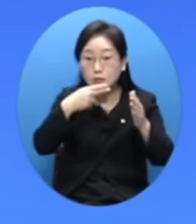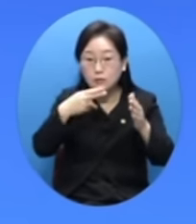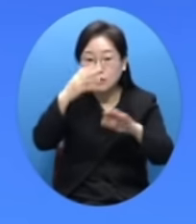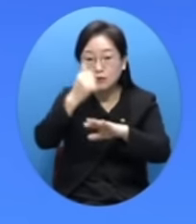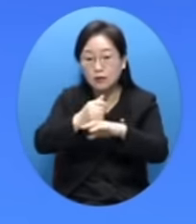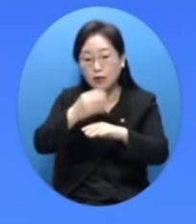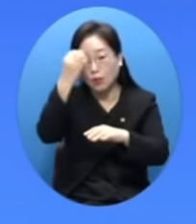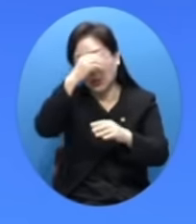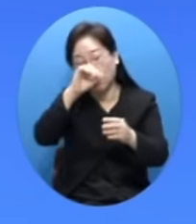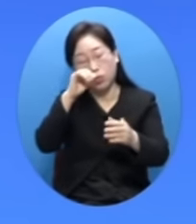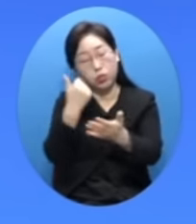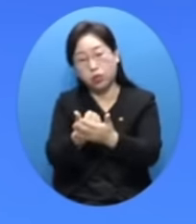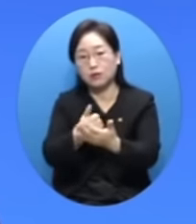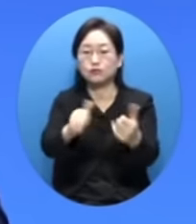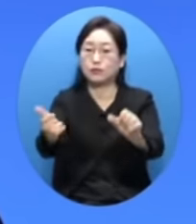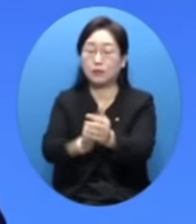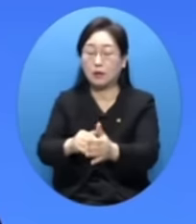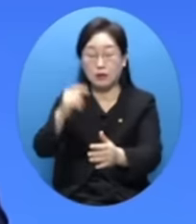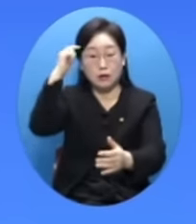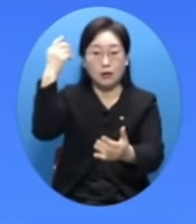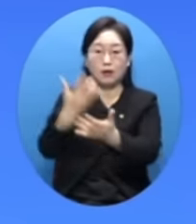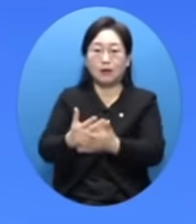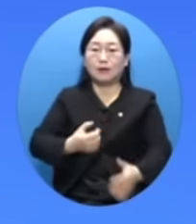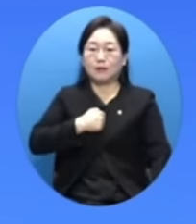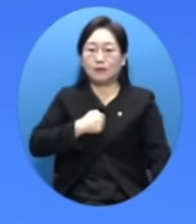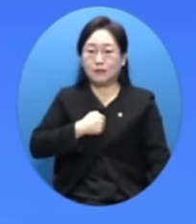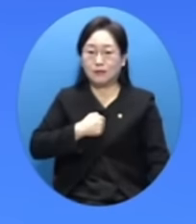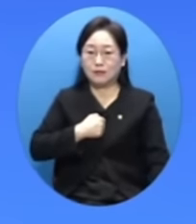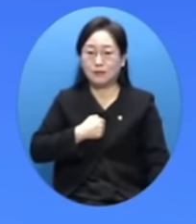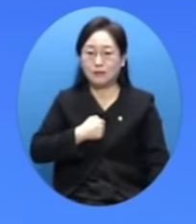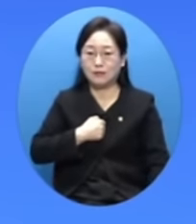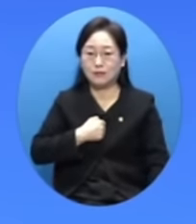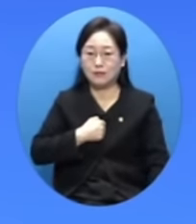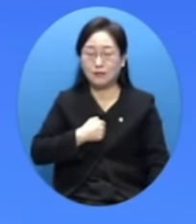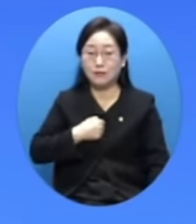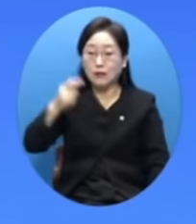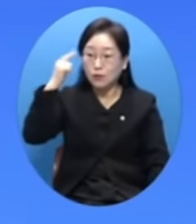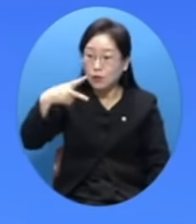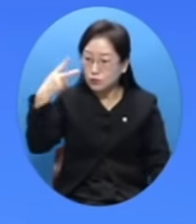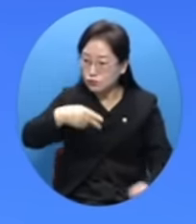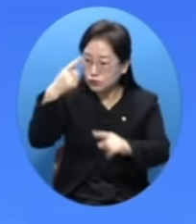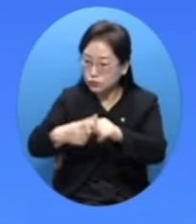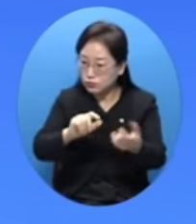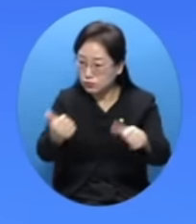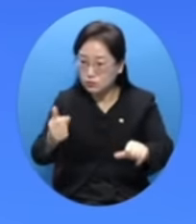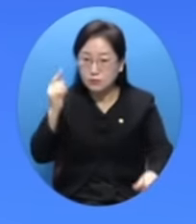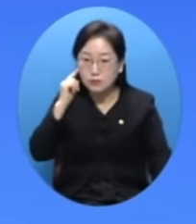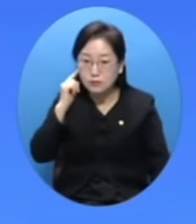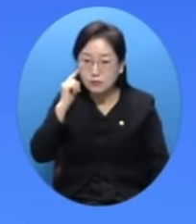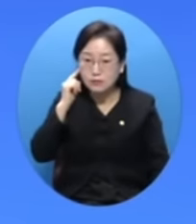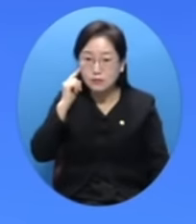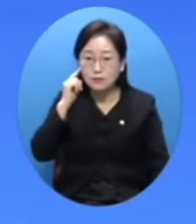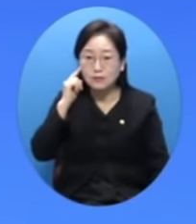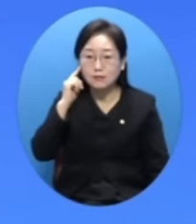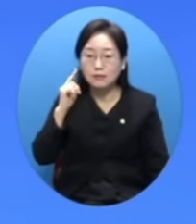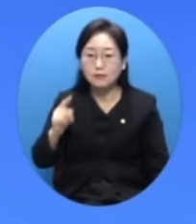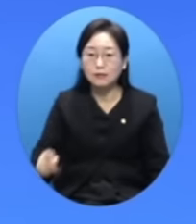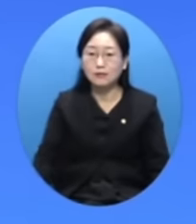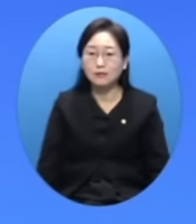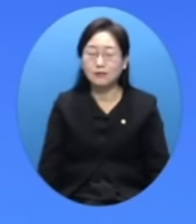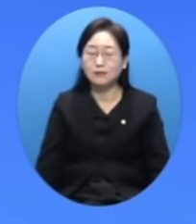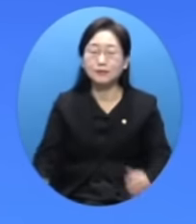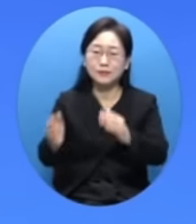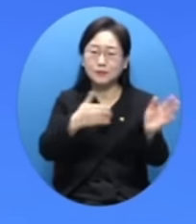돌아가셨습니다 우리 다 충격 받았습니다 왜 금식하다 돌아가셔야 됐나 근데